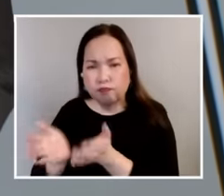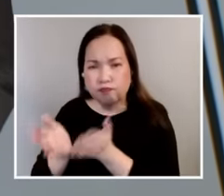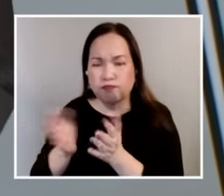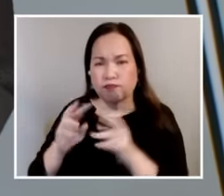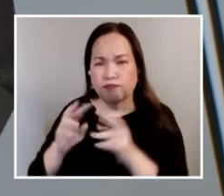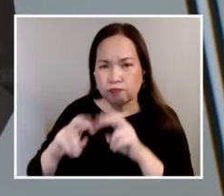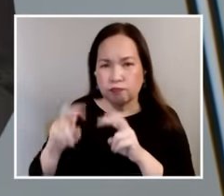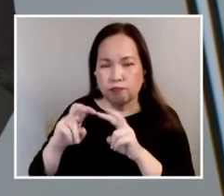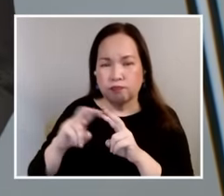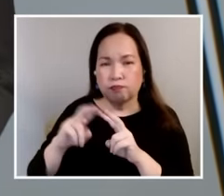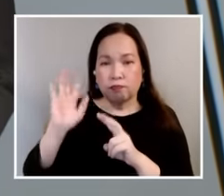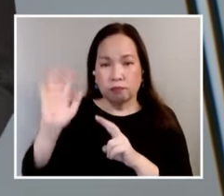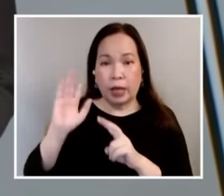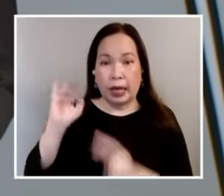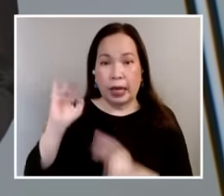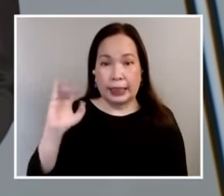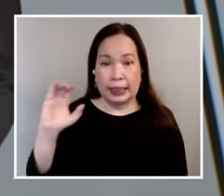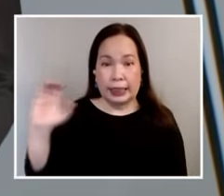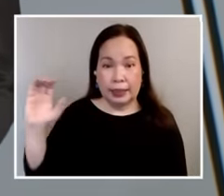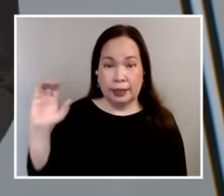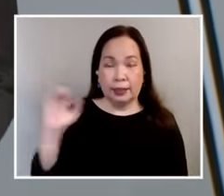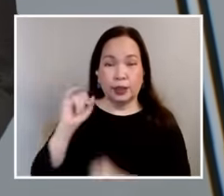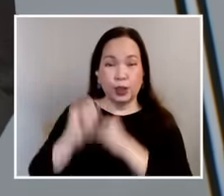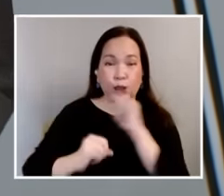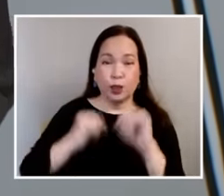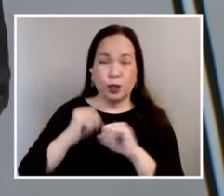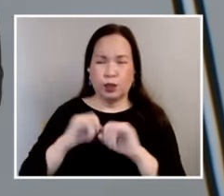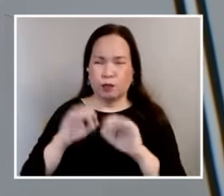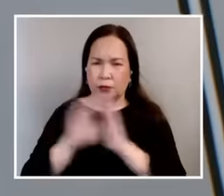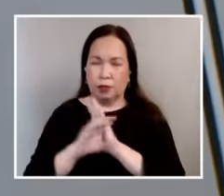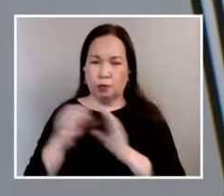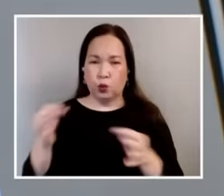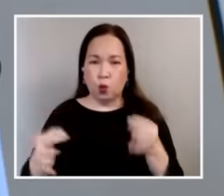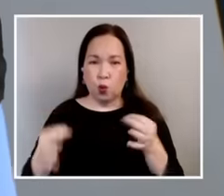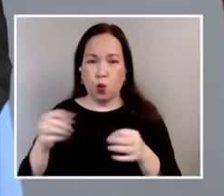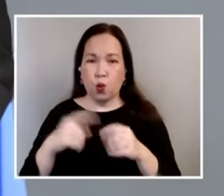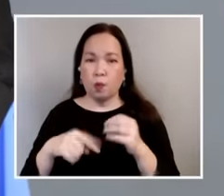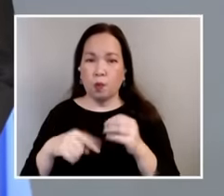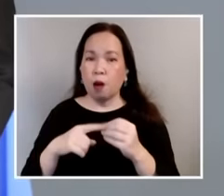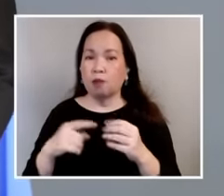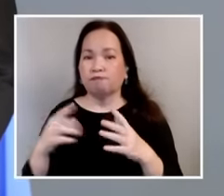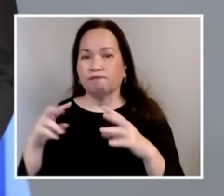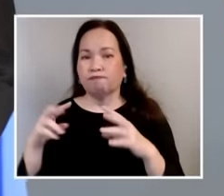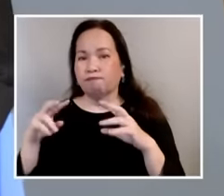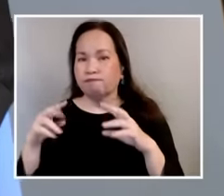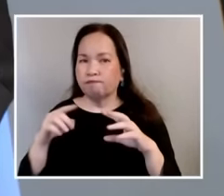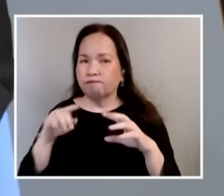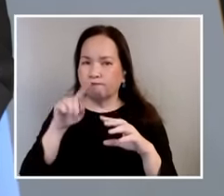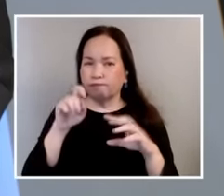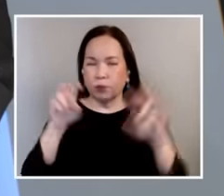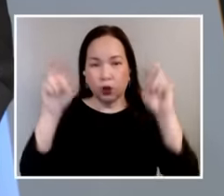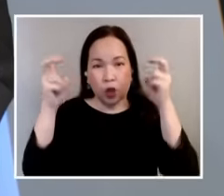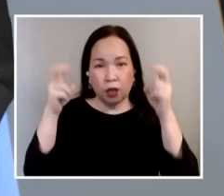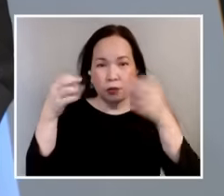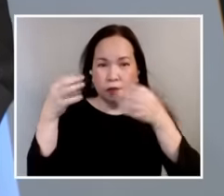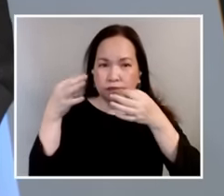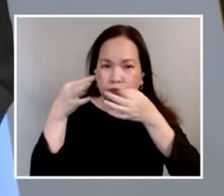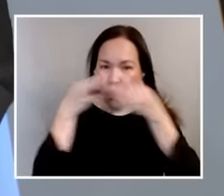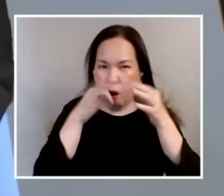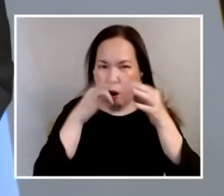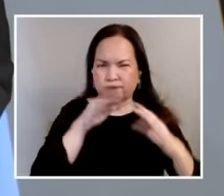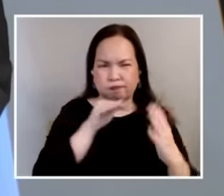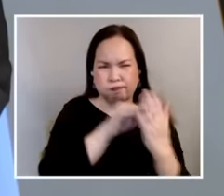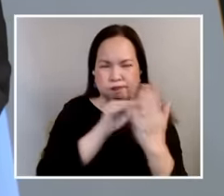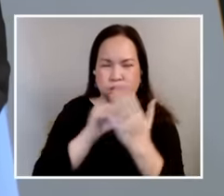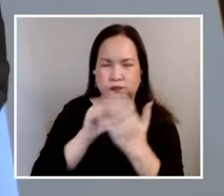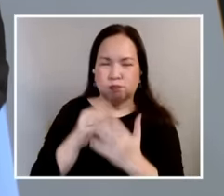ng International Criminal Court sa War on Drugs ng nakaraang administrasyon. Magpapatrol,